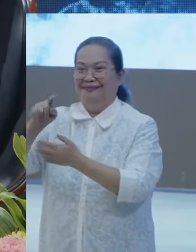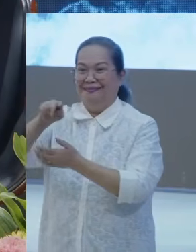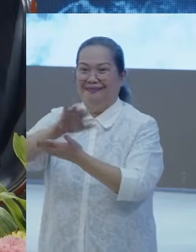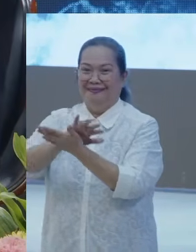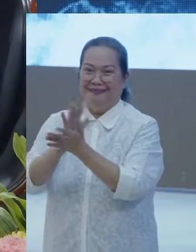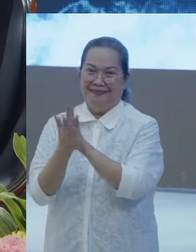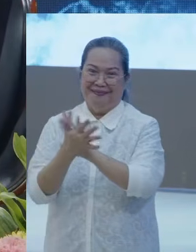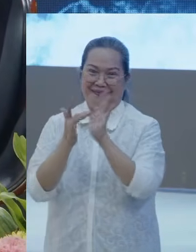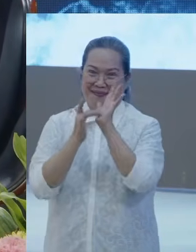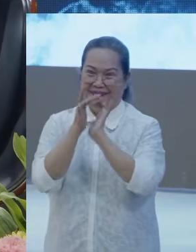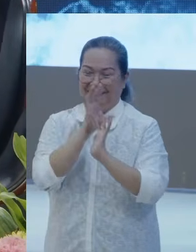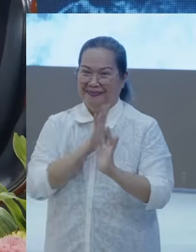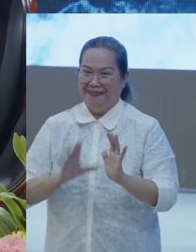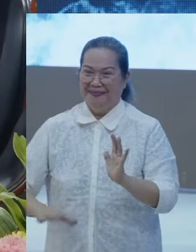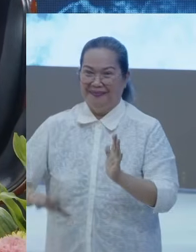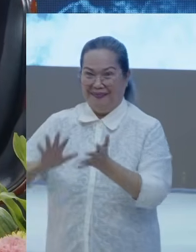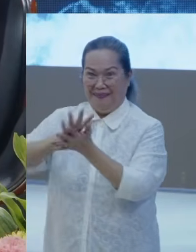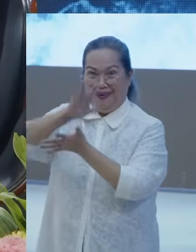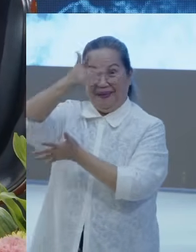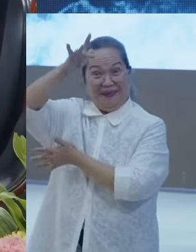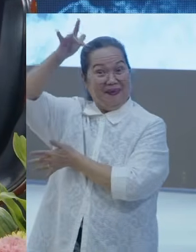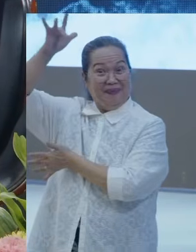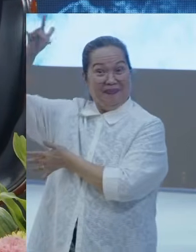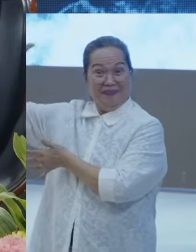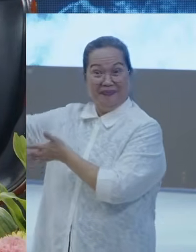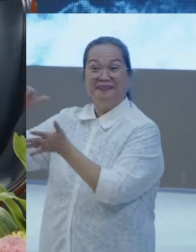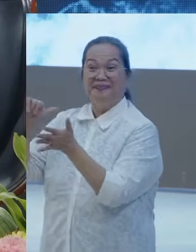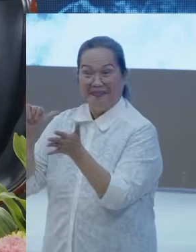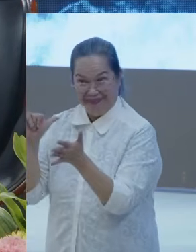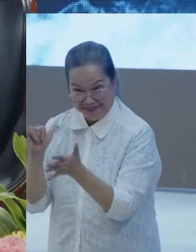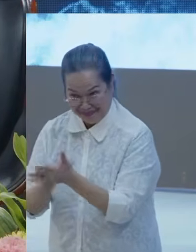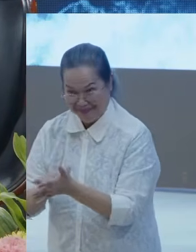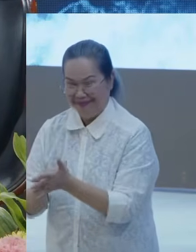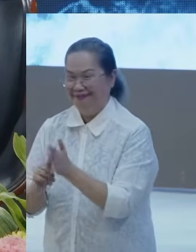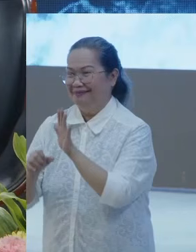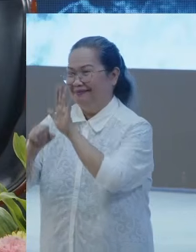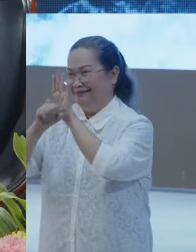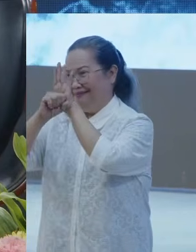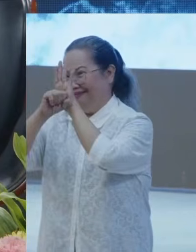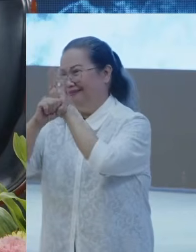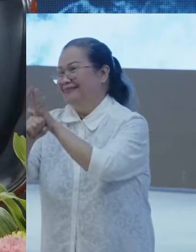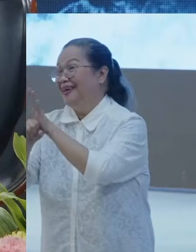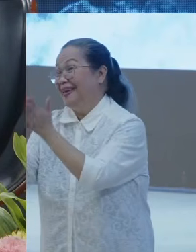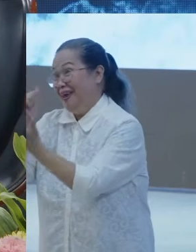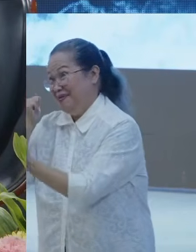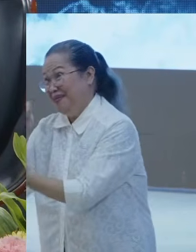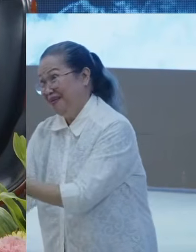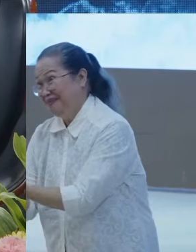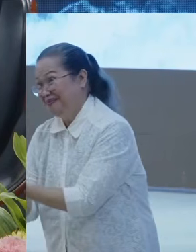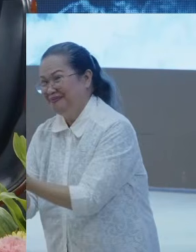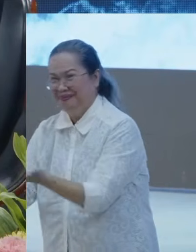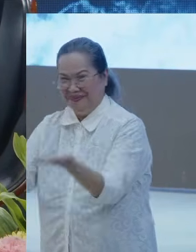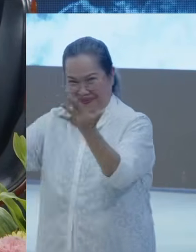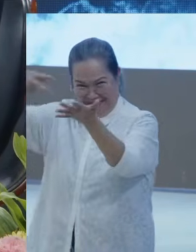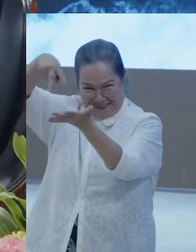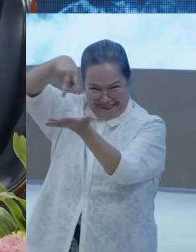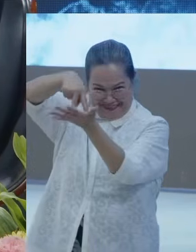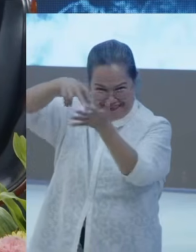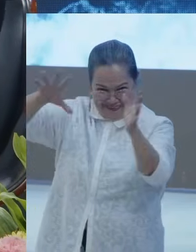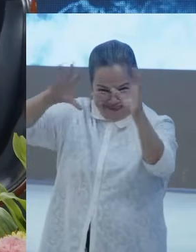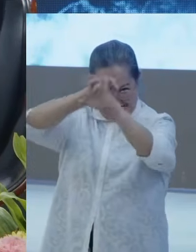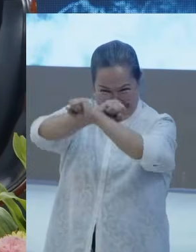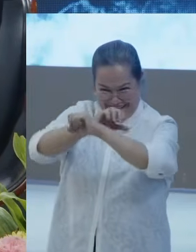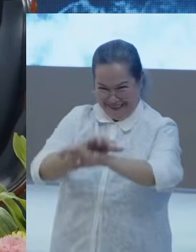ni Kristo sa kaluwalhatian. Yan po ang sign. Tayo po tumayo at tayo magbukas sa